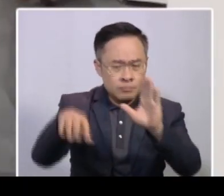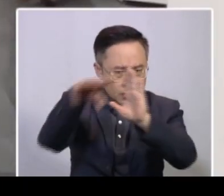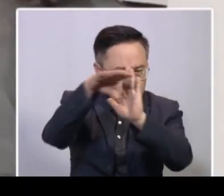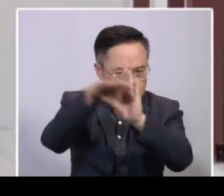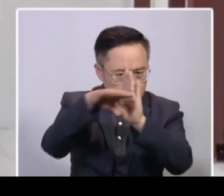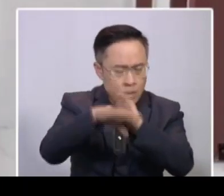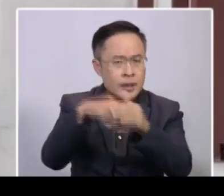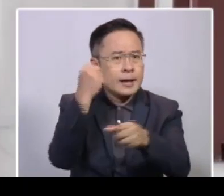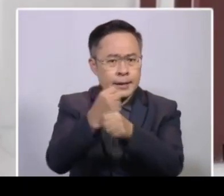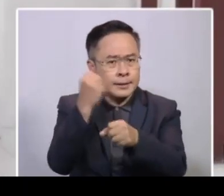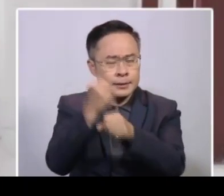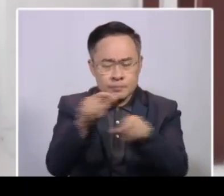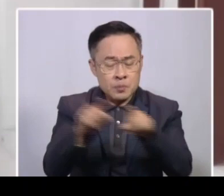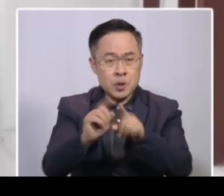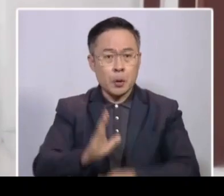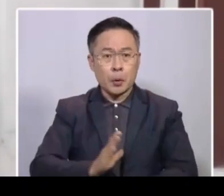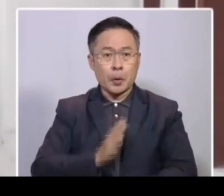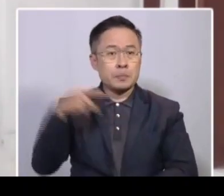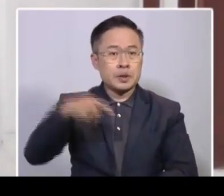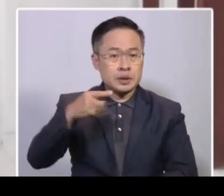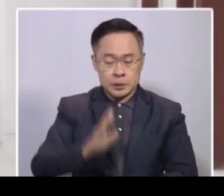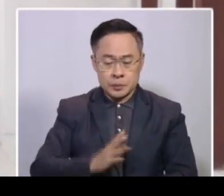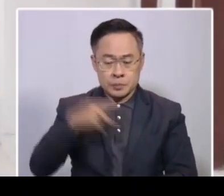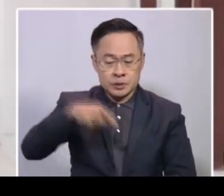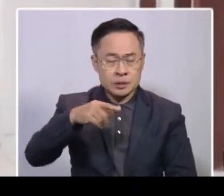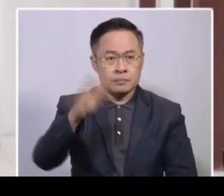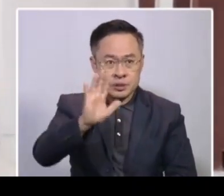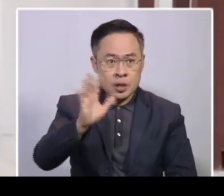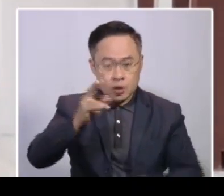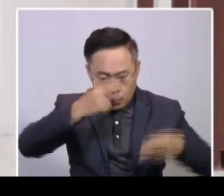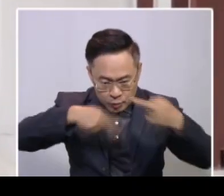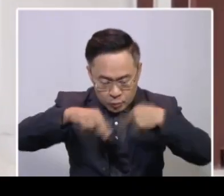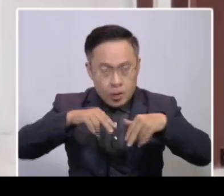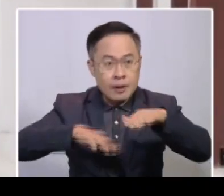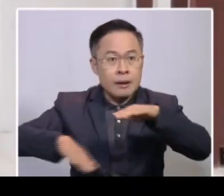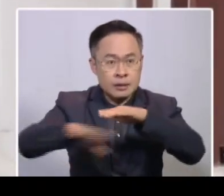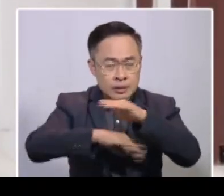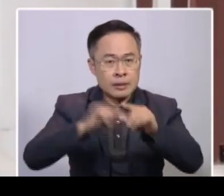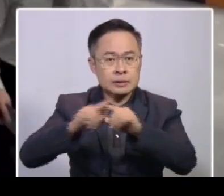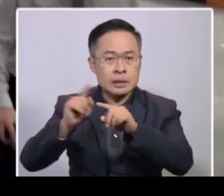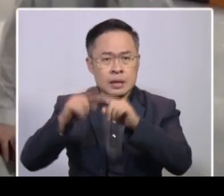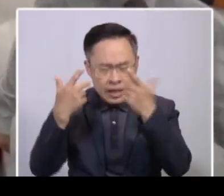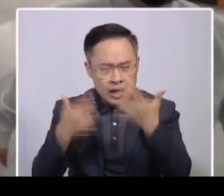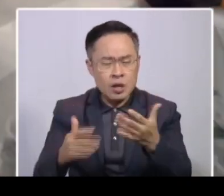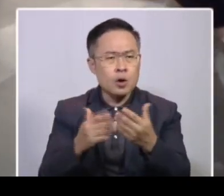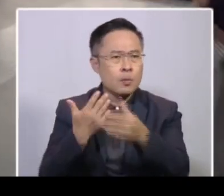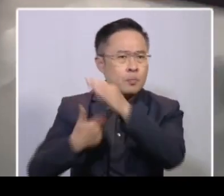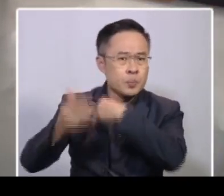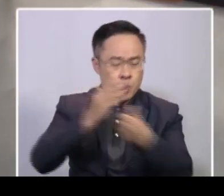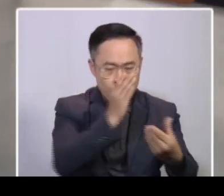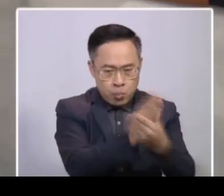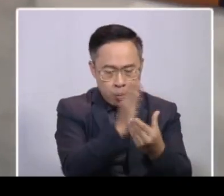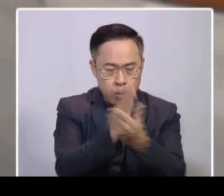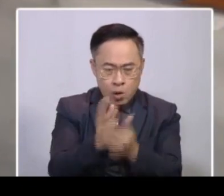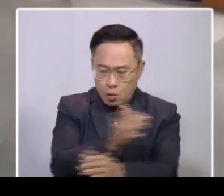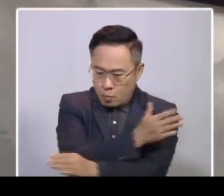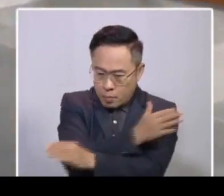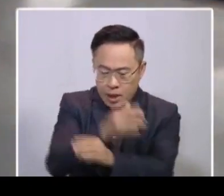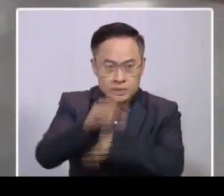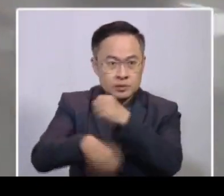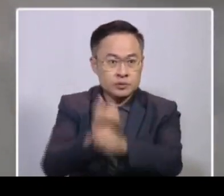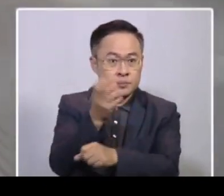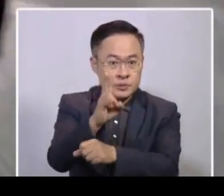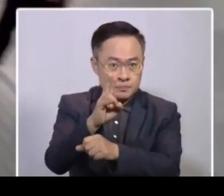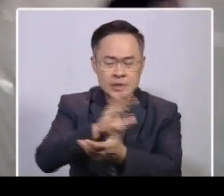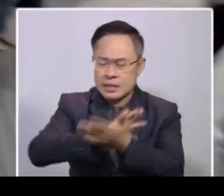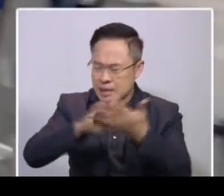การตามขั้นตอนซึ่งเมื่อวานนี้ก็ได้เดินทางไปขอดูหลักฐานทางการแพทย์พบมีประวัติรักษาทางการแพทย์ถึง17 ปีและส่วนตัวไม่